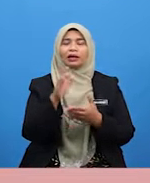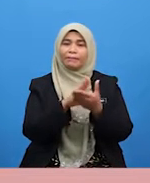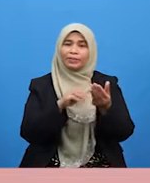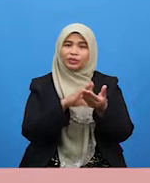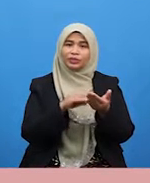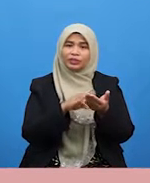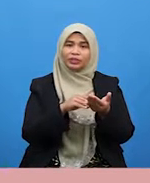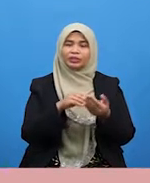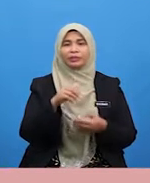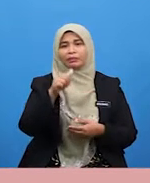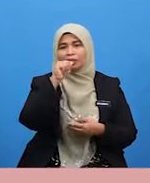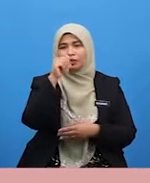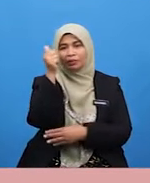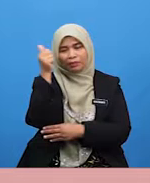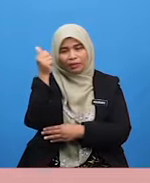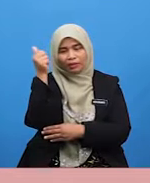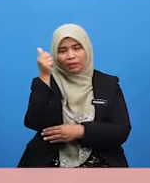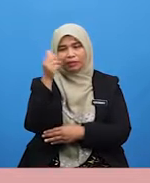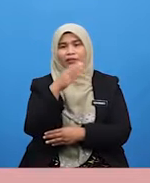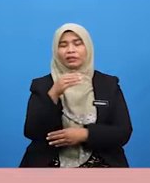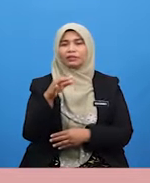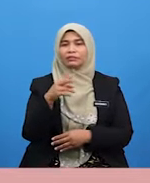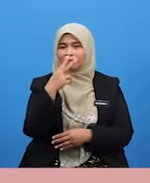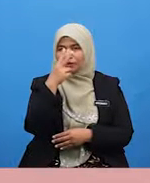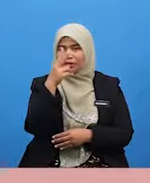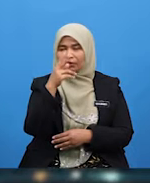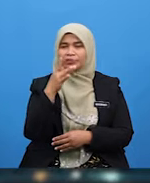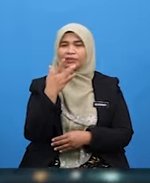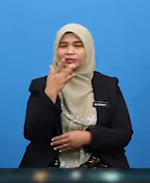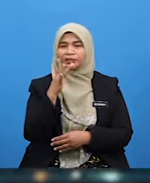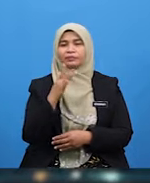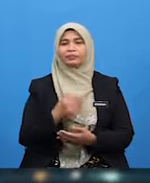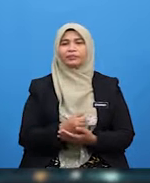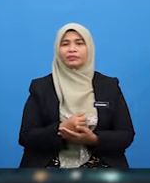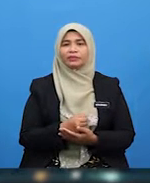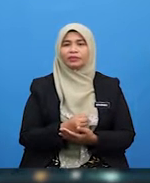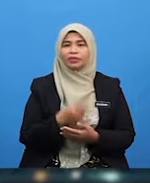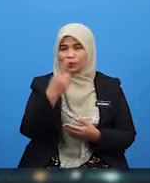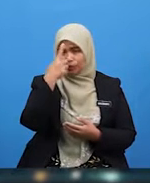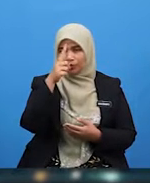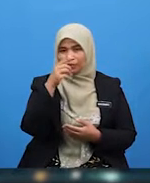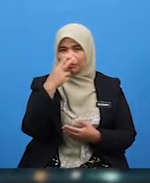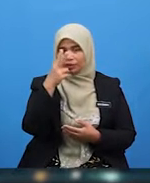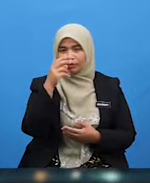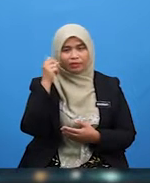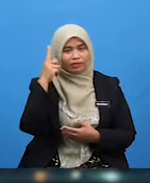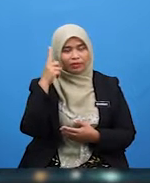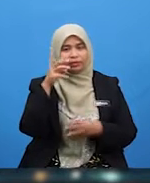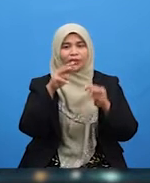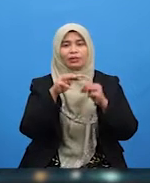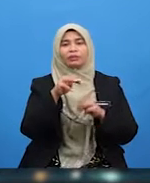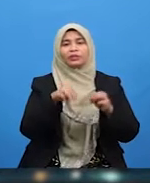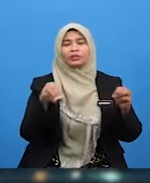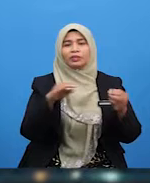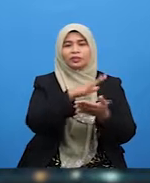berjudi, minum arak dan menilik nasib. Untuk menilai kefahaman murid-murid semua, mari